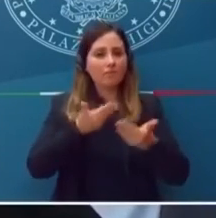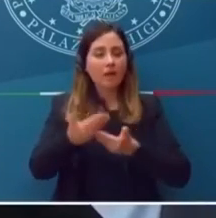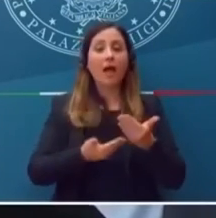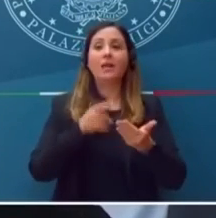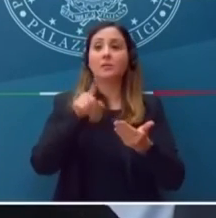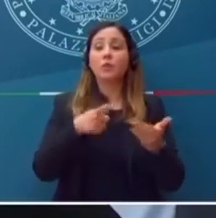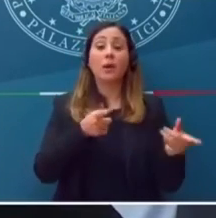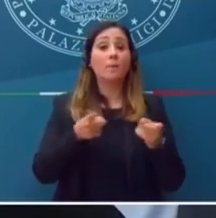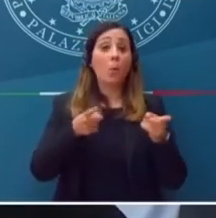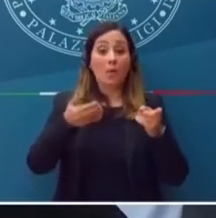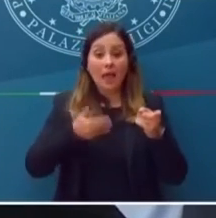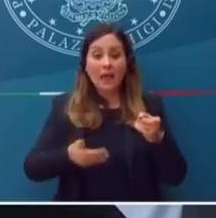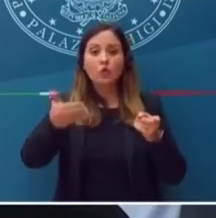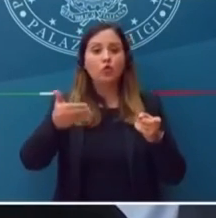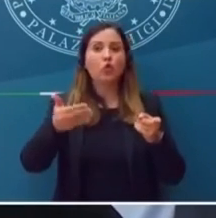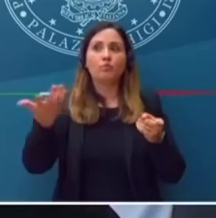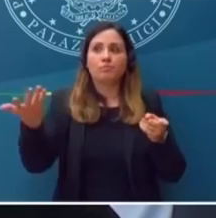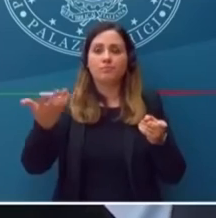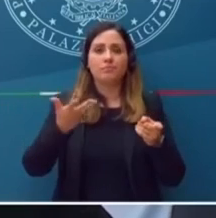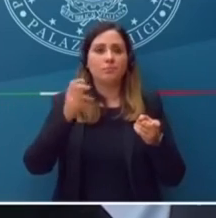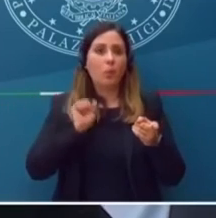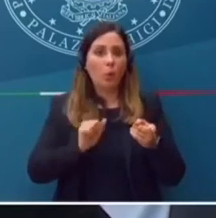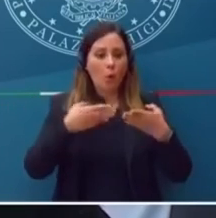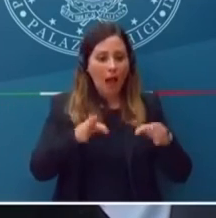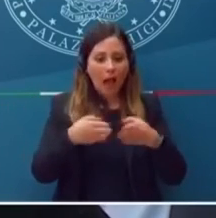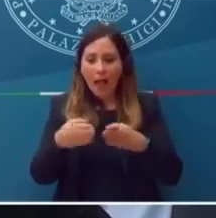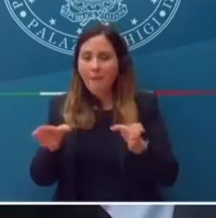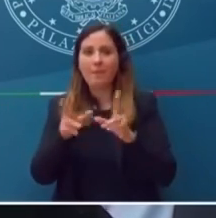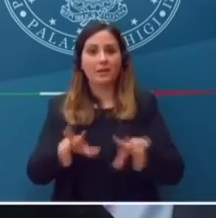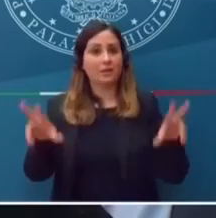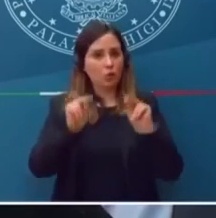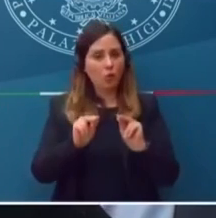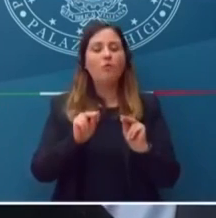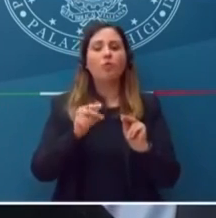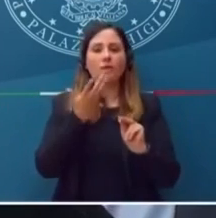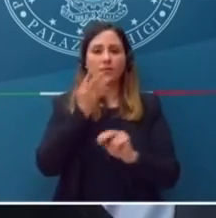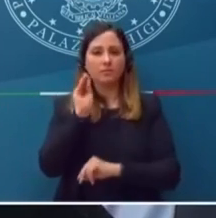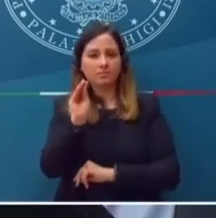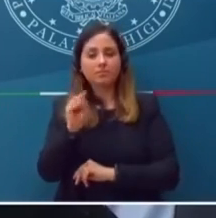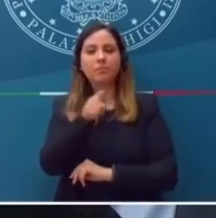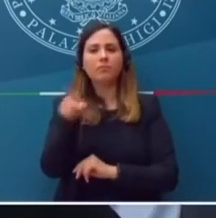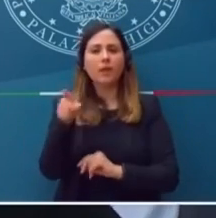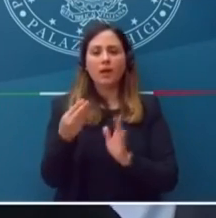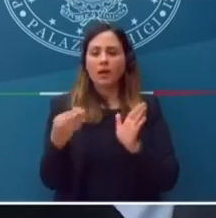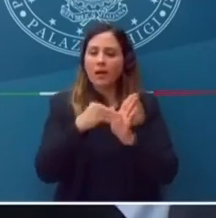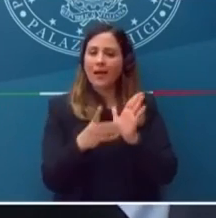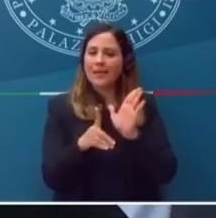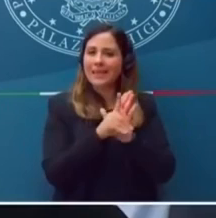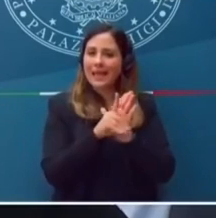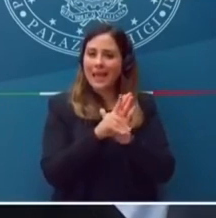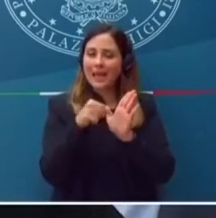ci potranno essere alcune riaperture, voi avete inserito nel decreto la possibilità di farlo tramite delibera, ma sia